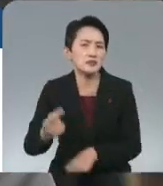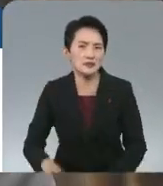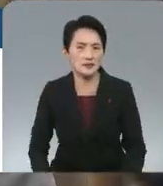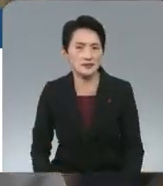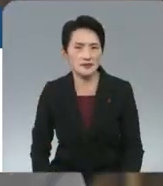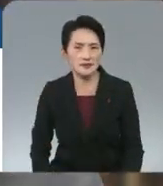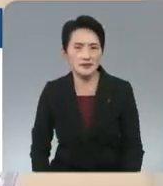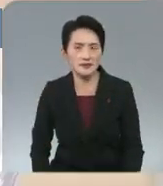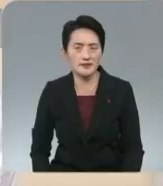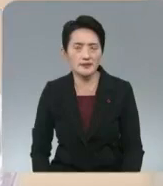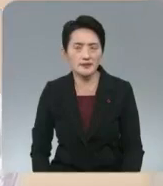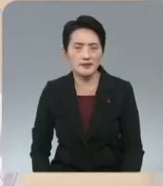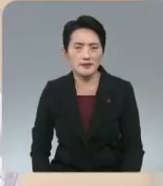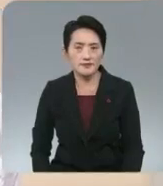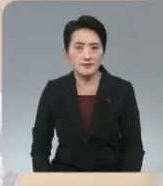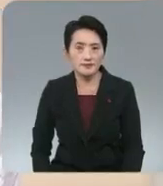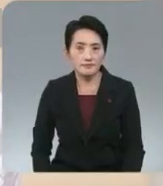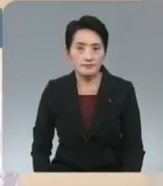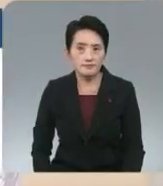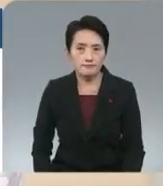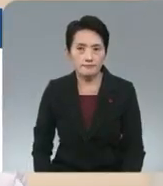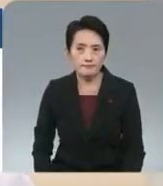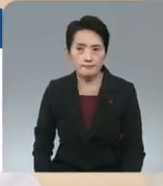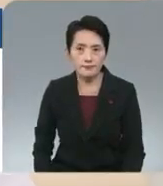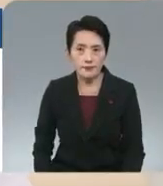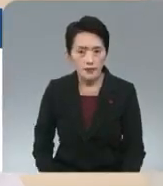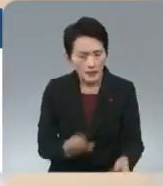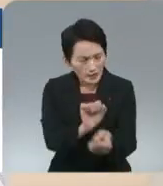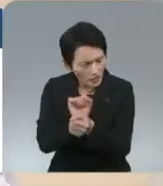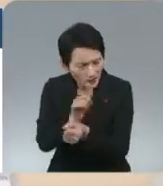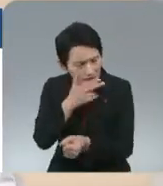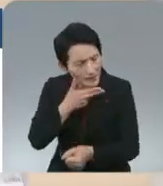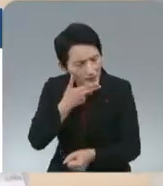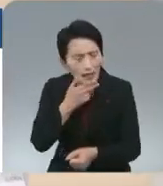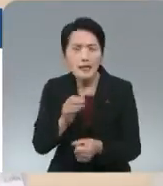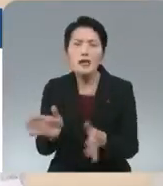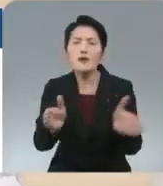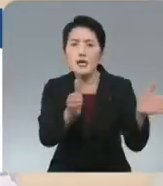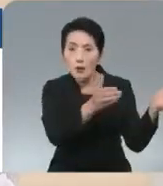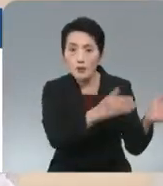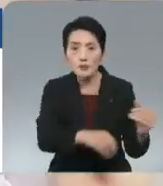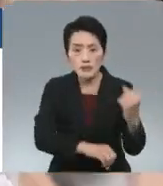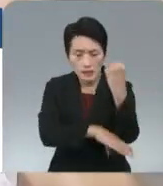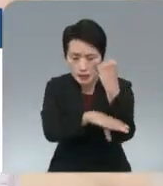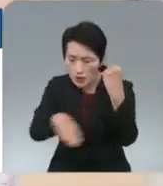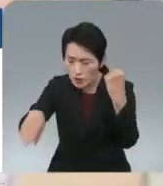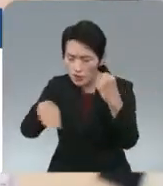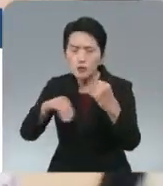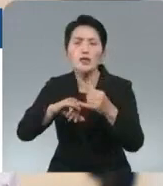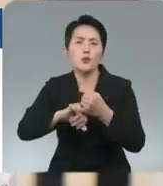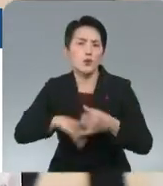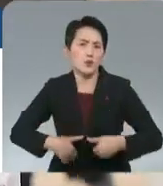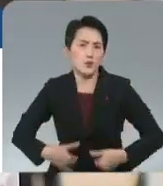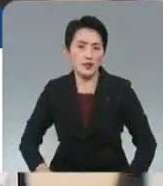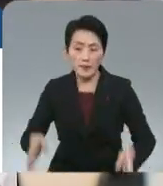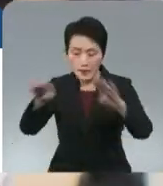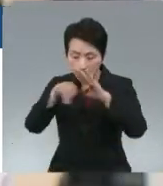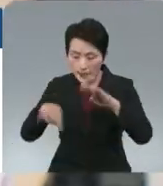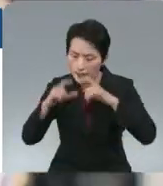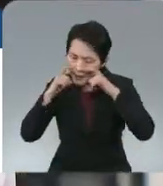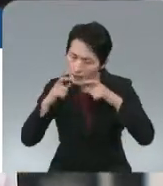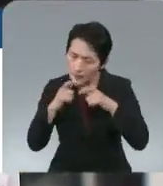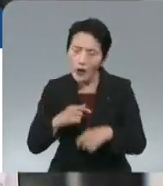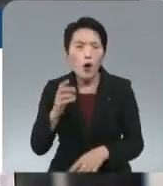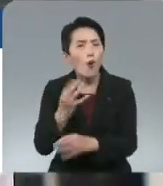ea-jou sagte dass Masken tragen in Innenräumen sei zwar noch gesetzlich bindend sie glaube jedoch dass alle in der Tat diese